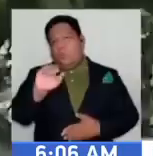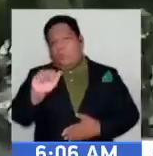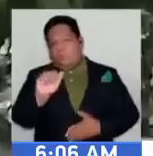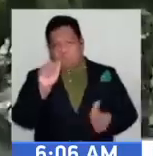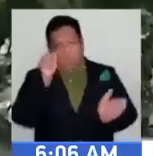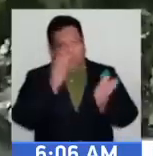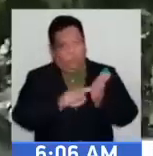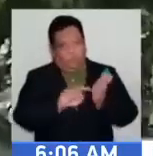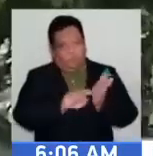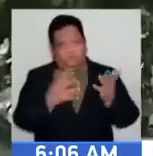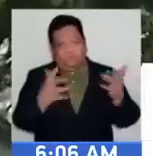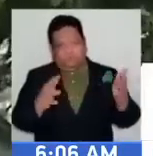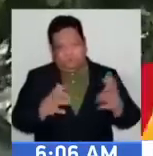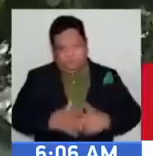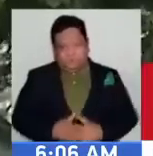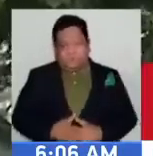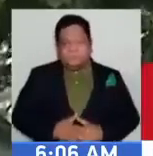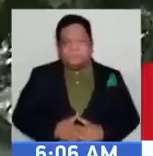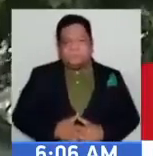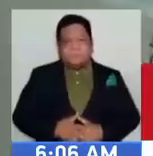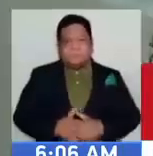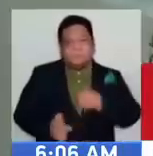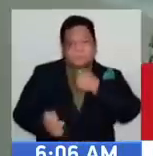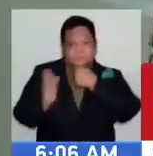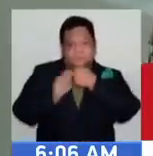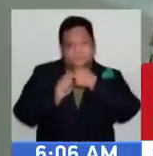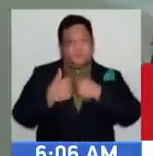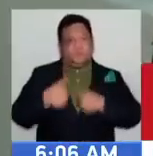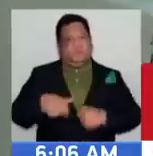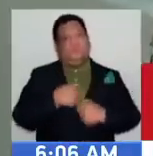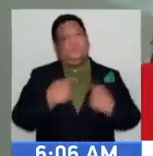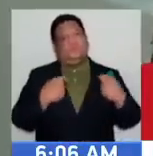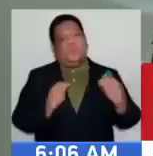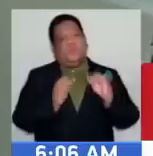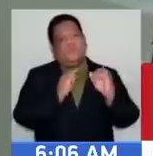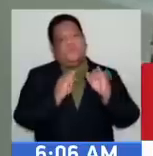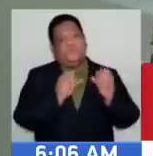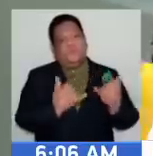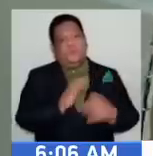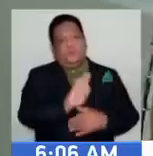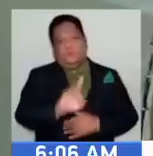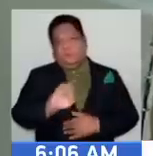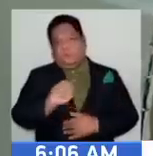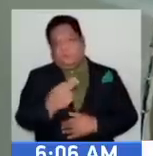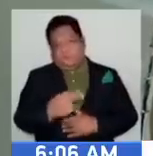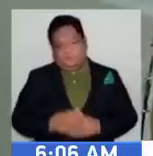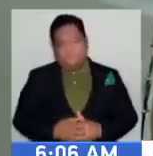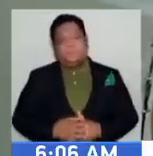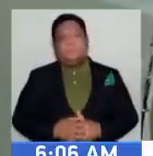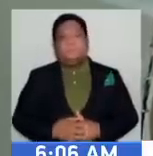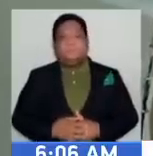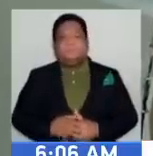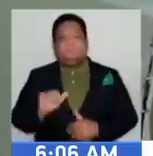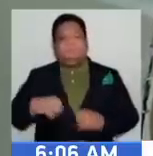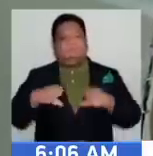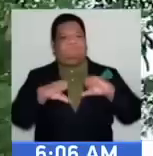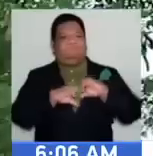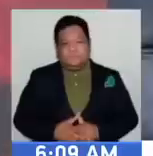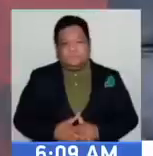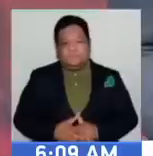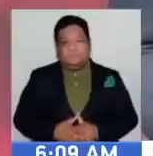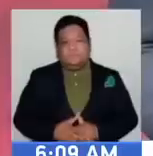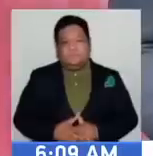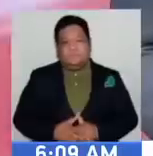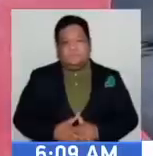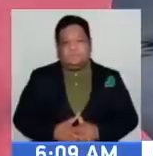Audit. Sinusubukan pa naming kunin ang panig ng DOH. Ito ang unang balita, Dano Tengkungko para sa GMA Integrated